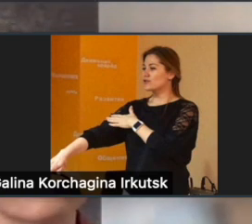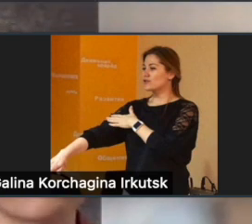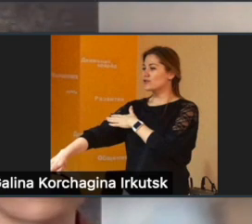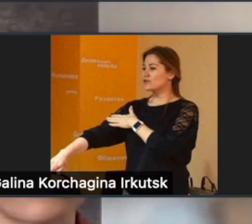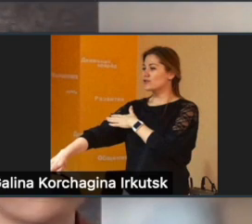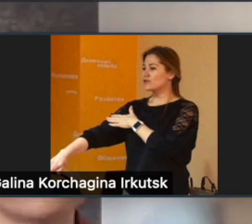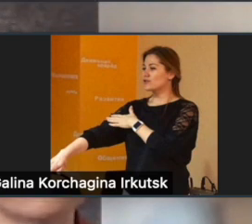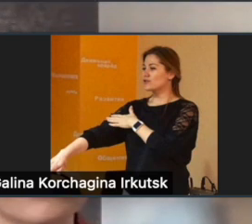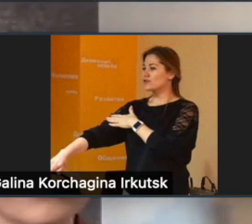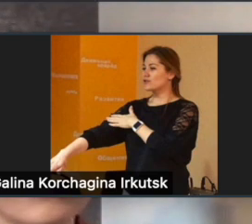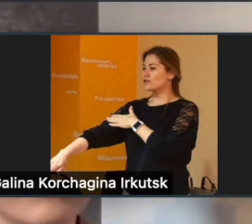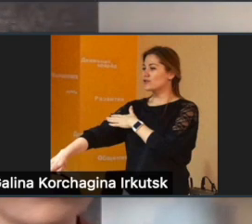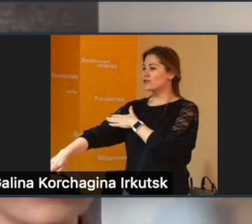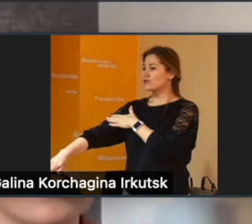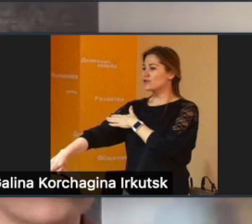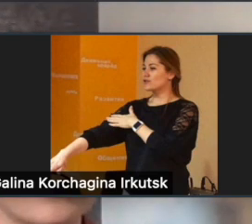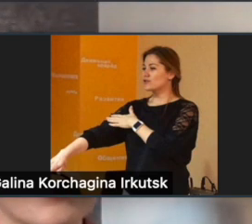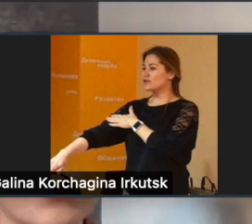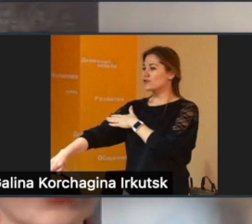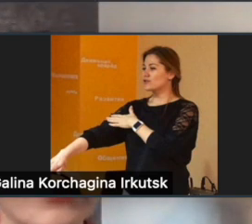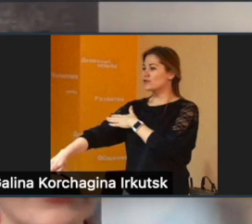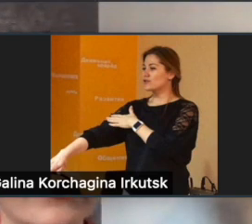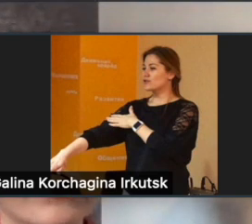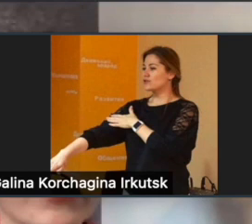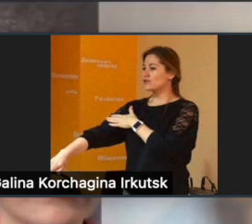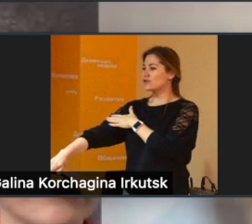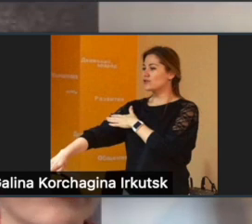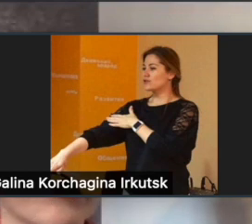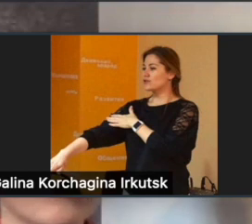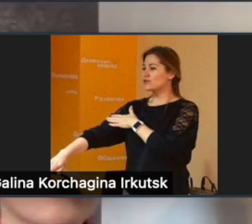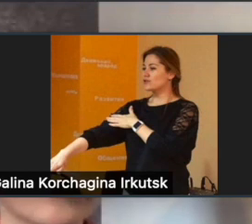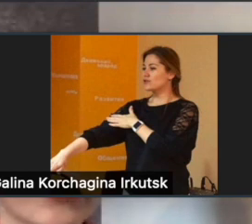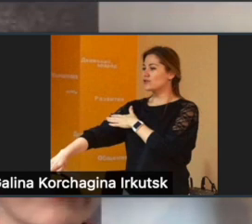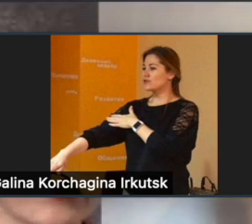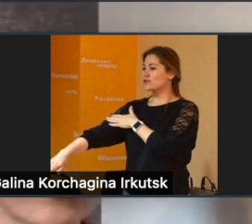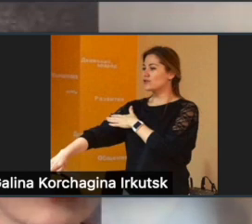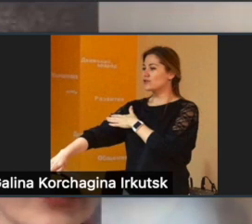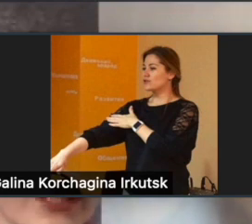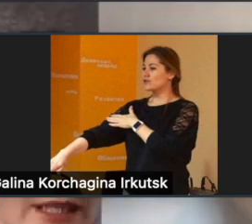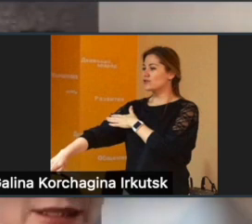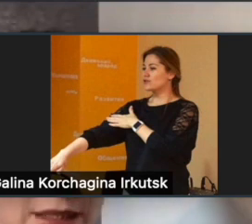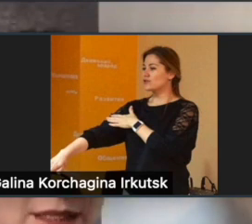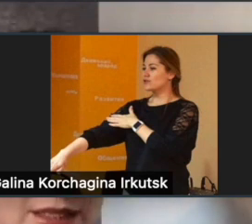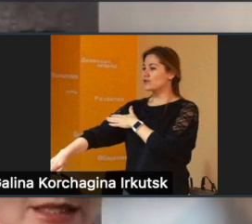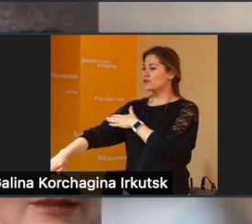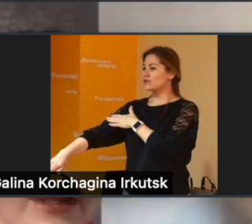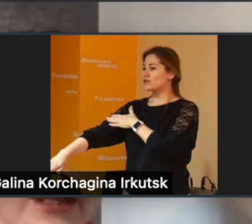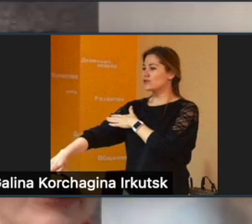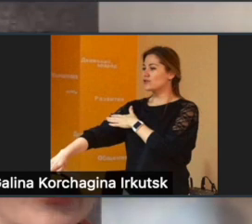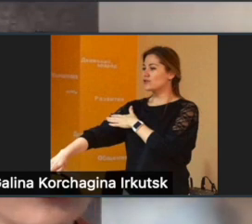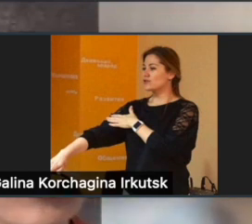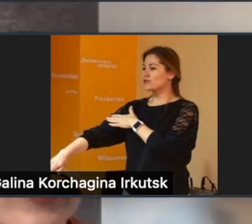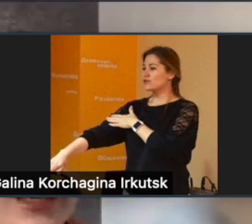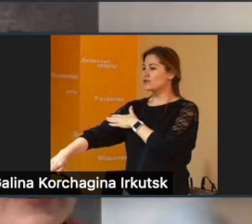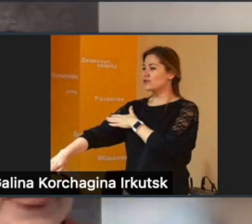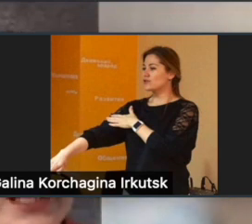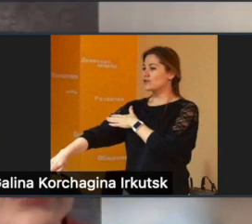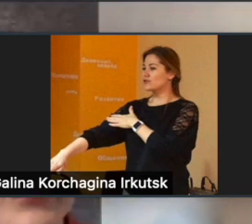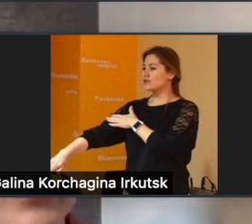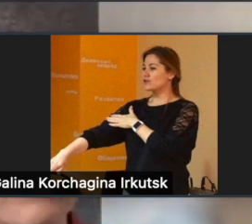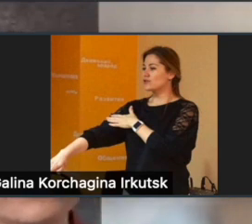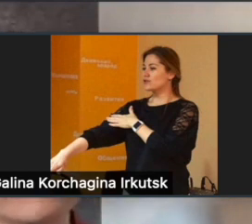посвящен проработке стресса в настоящем времени. За это время мужу поставили тяжелый диагноз. Естественно, она